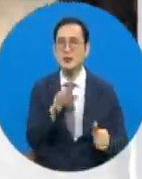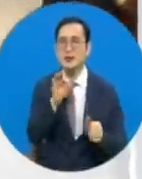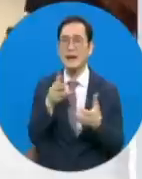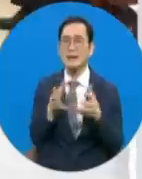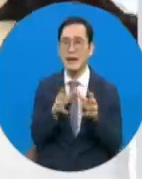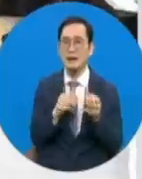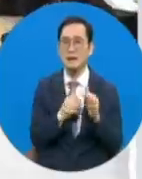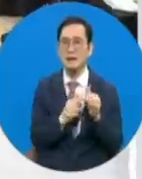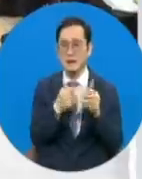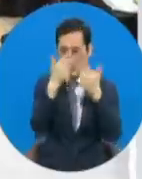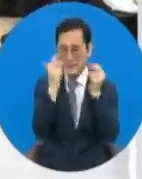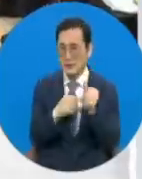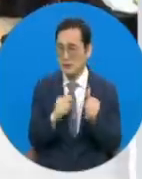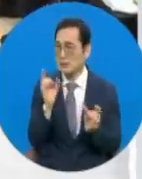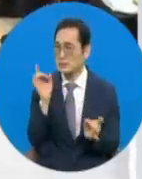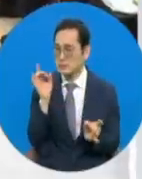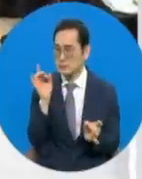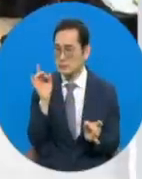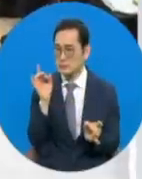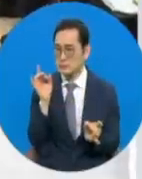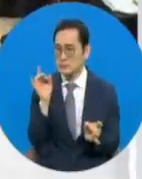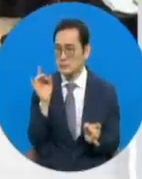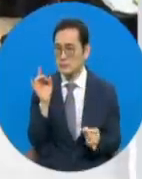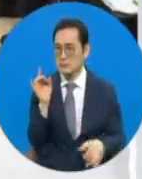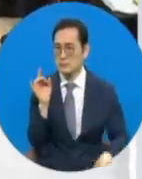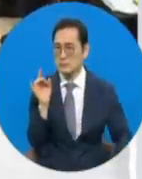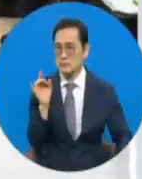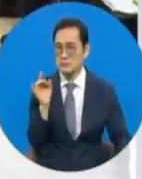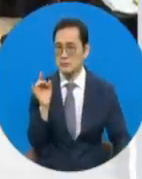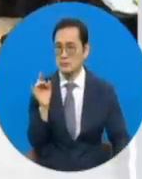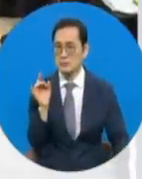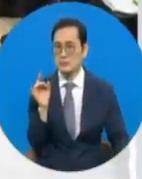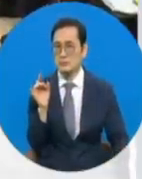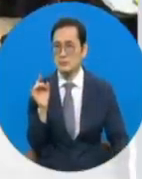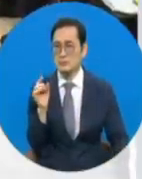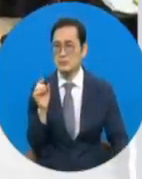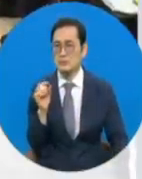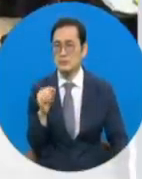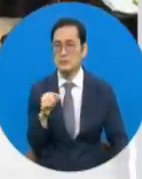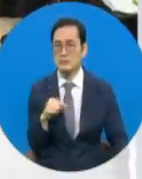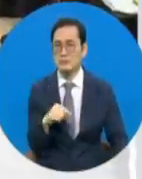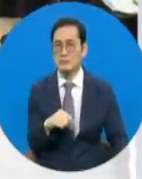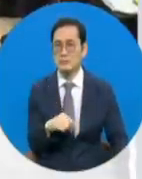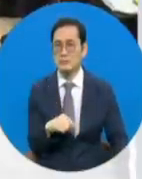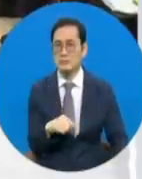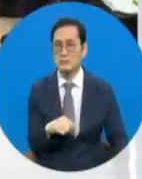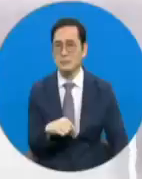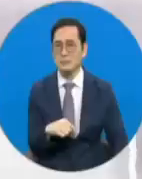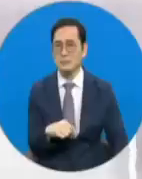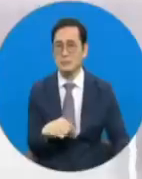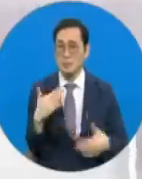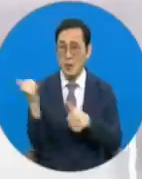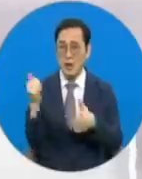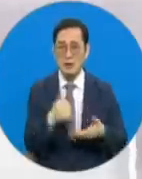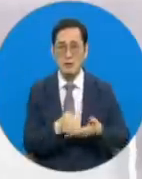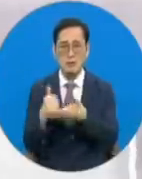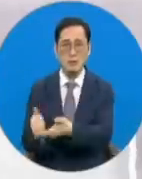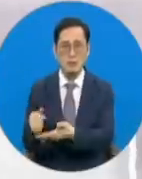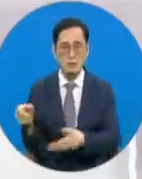무슨 생각을 하고 더군다나 대사가 초청한 만찬제를 갔을까?